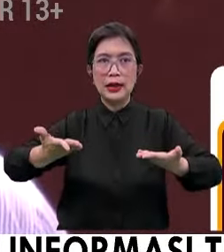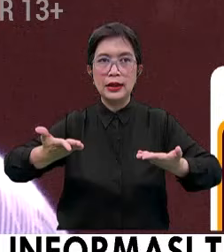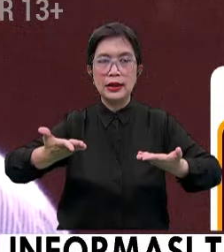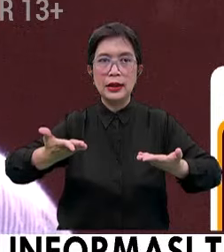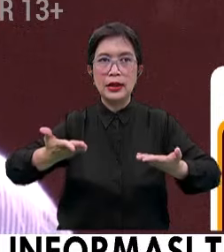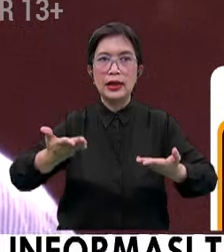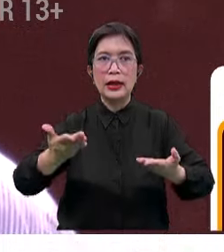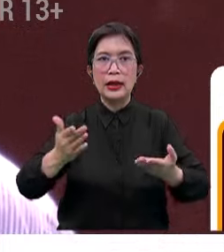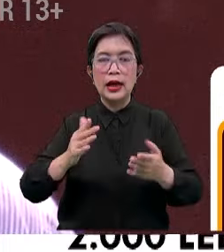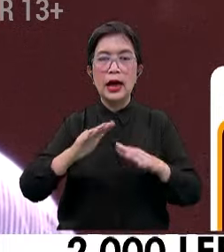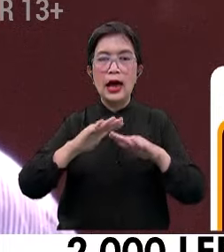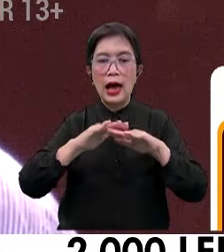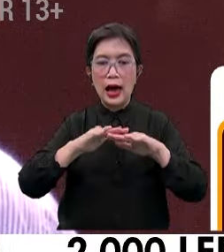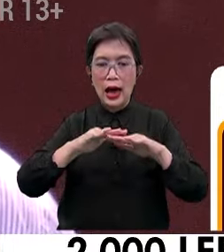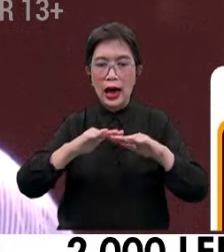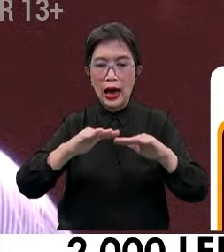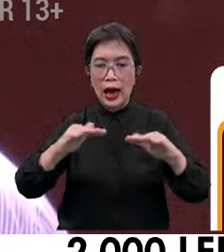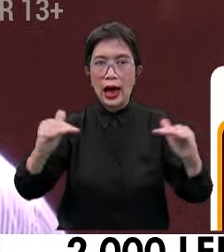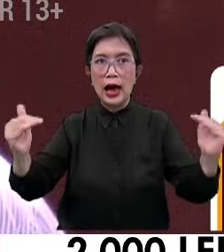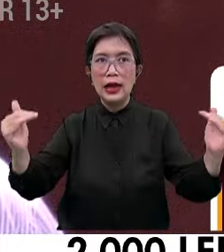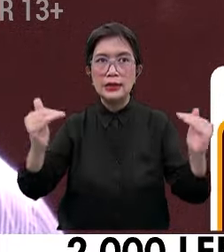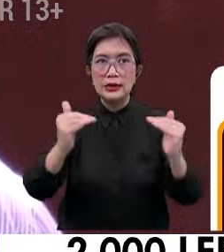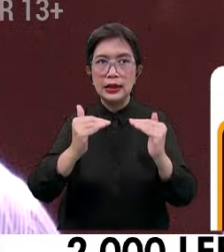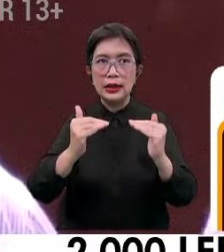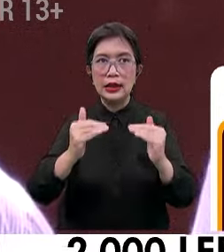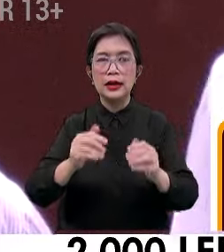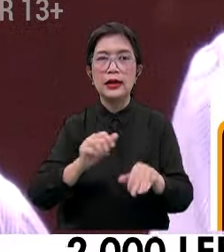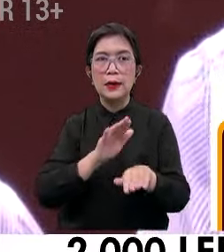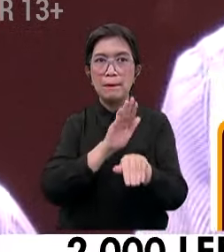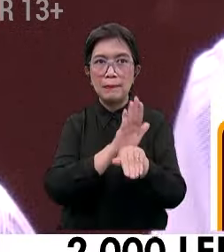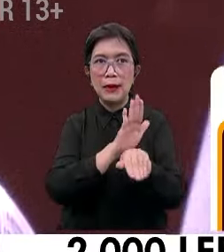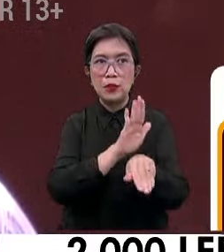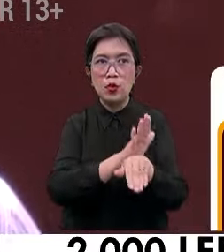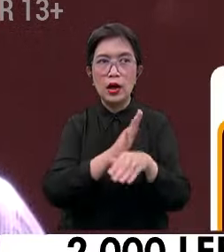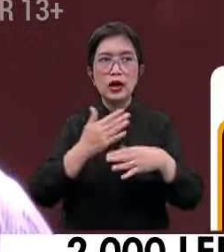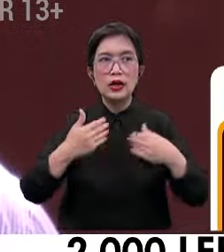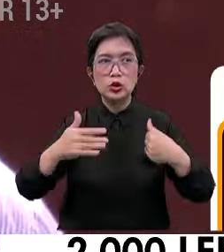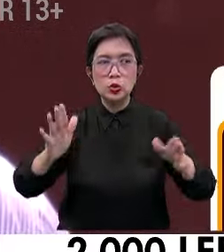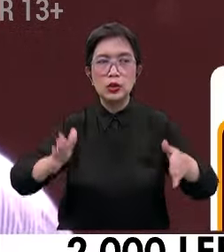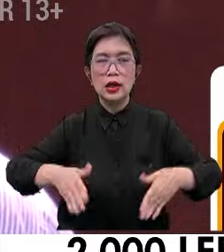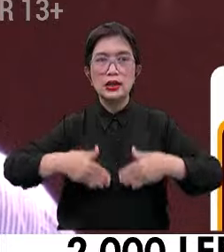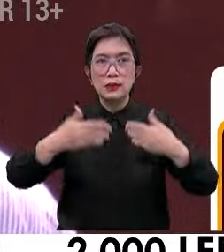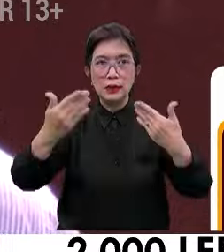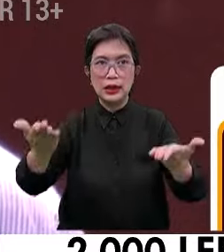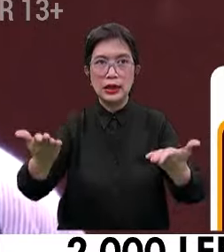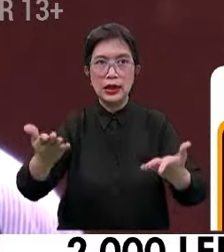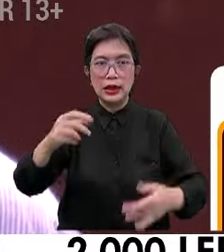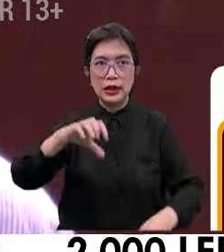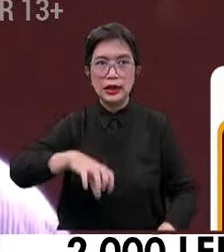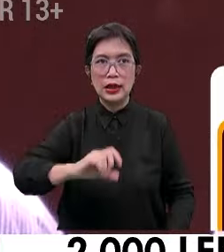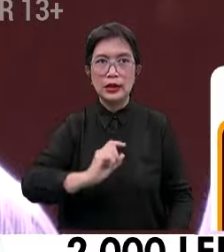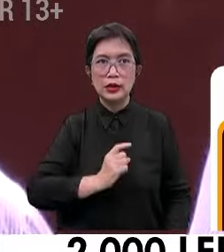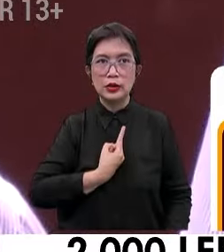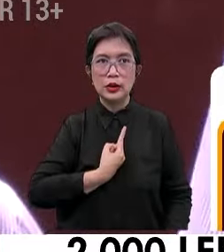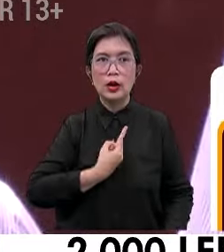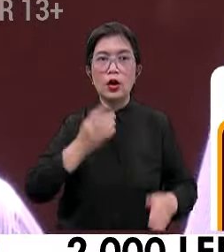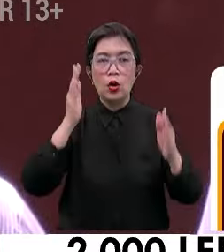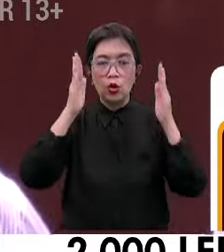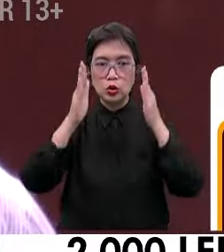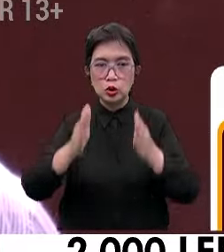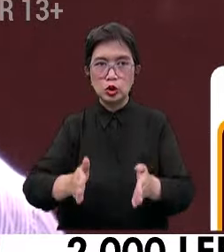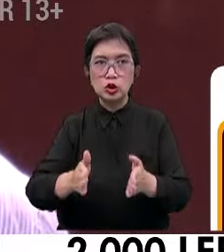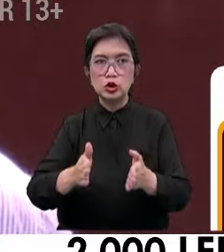secara adil. Papua sudah diberikan otonomi khusus dengan